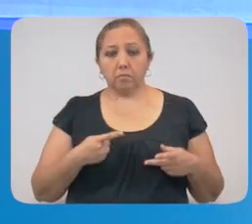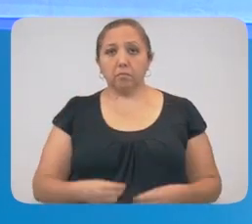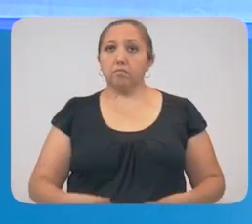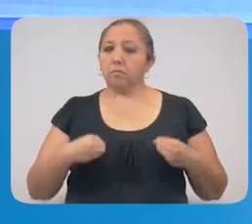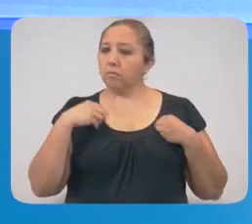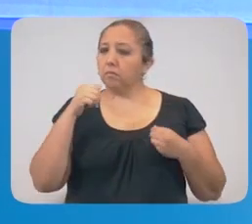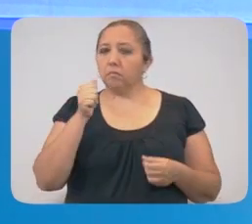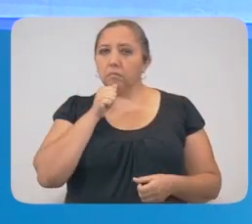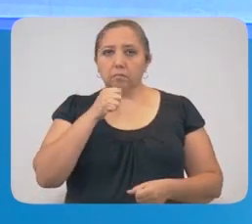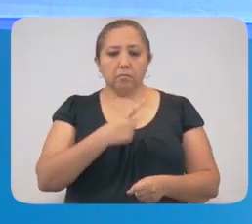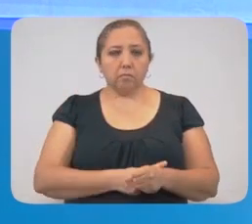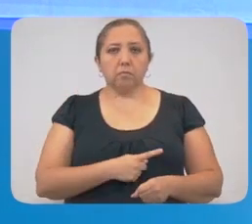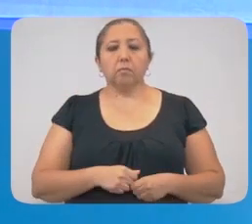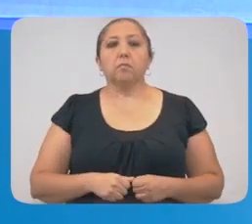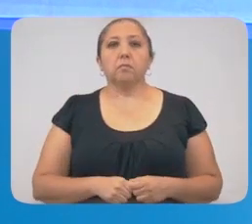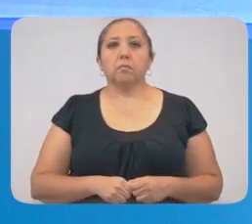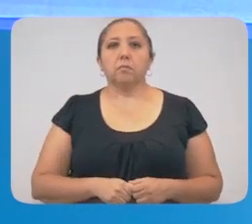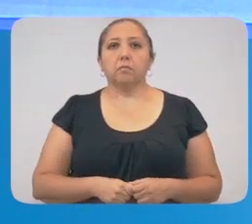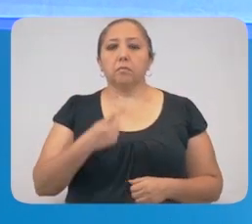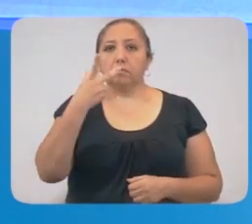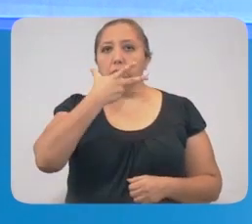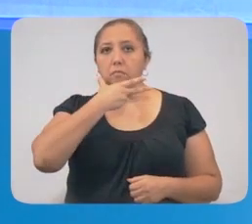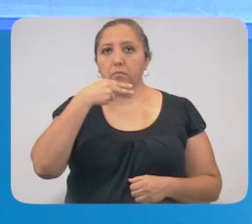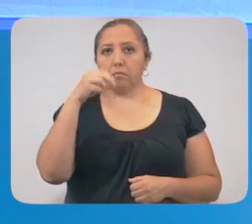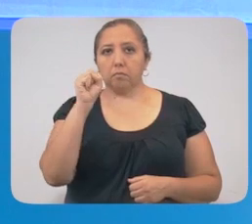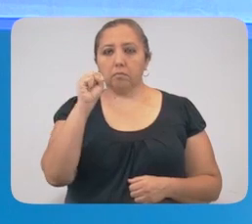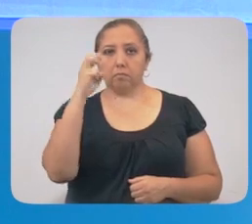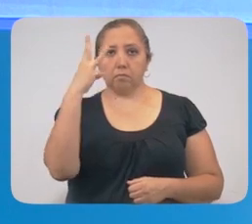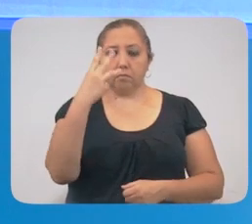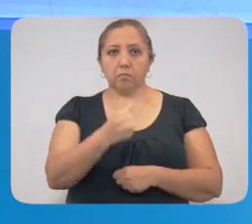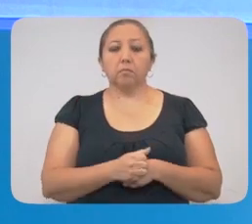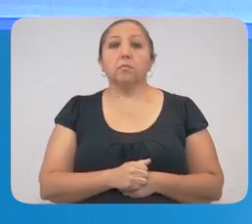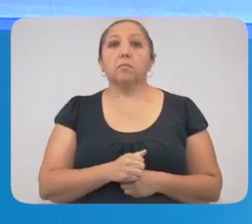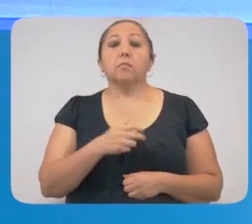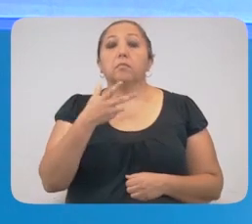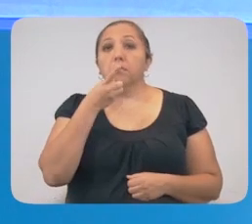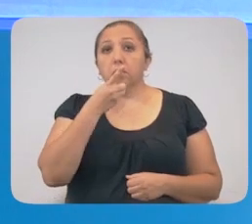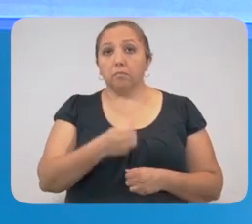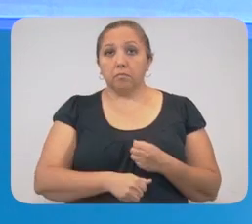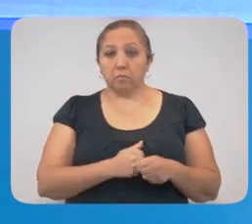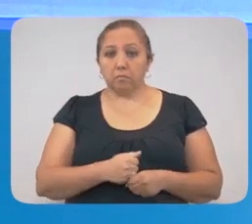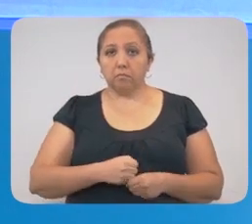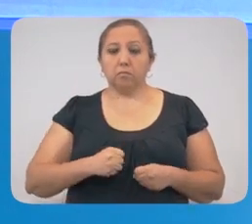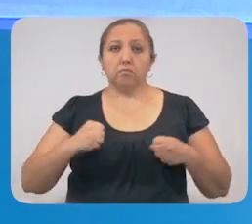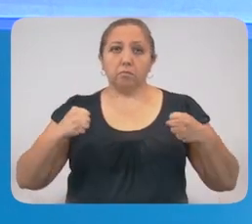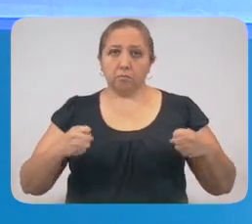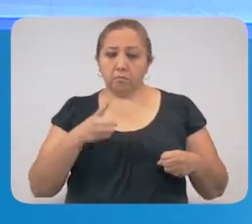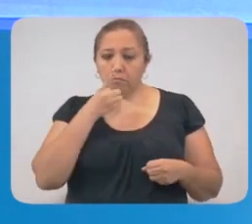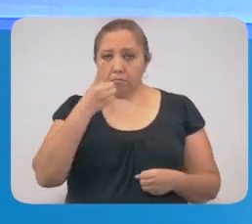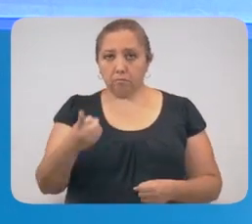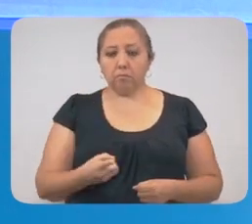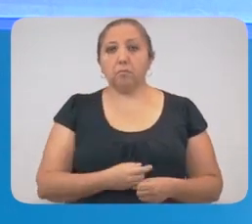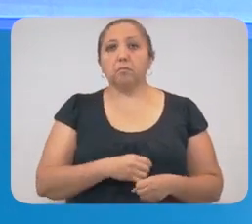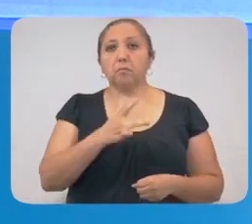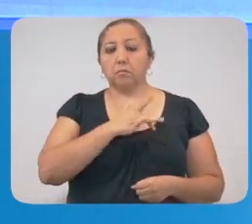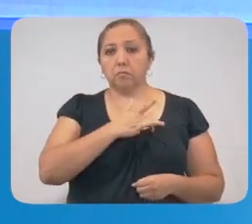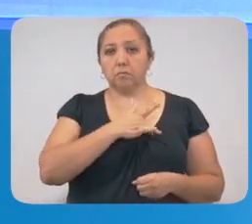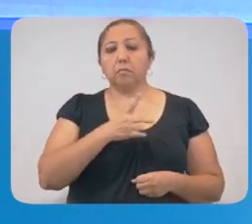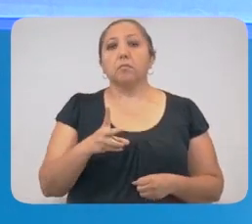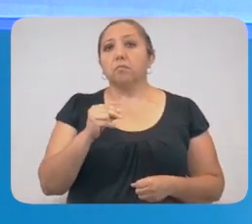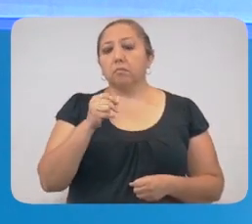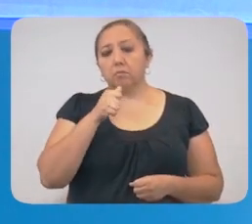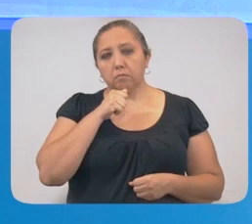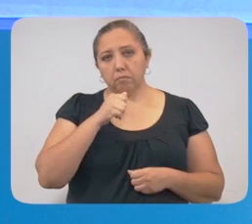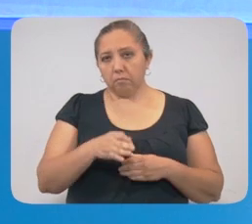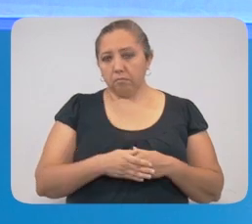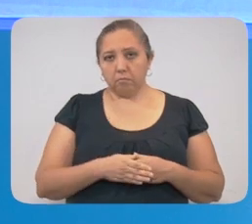chatignale, machik pahaktio le kohanilo. Juntul ship 32 jabo ti, ho ukahal hachpolok, le 6 mako kahakbayetelo, machik pahak